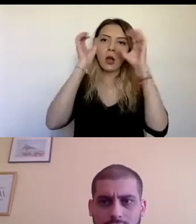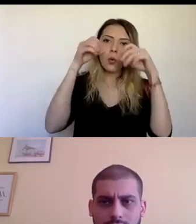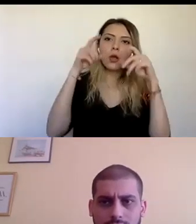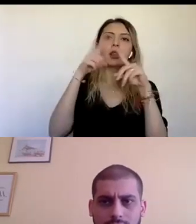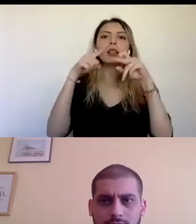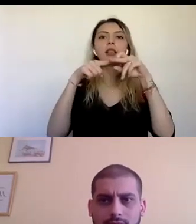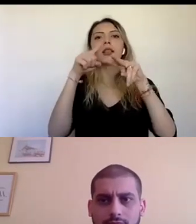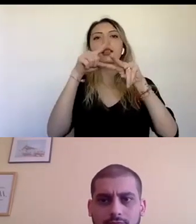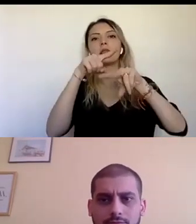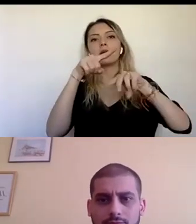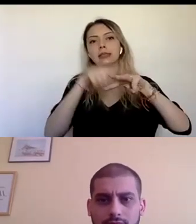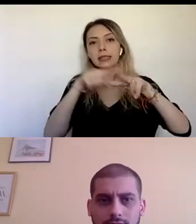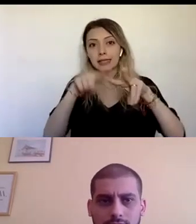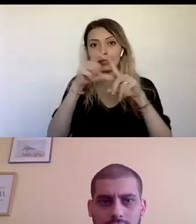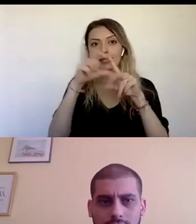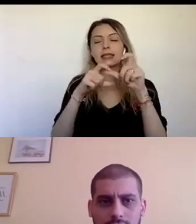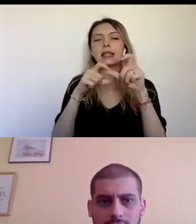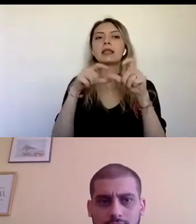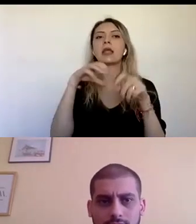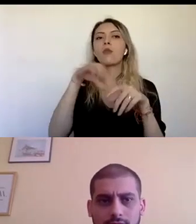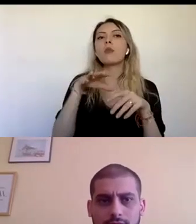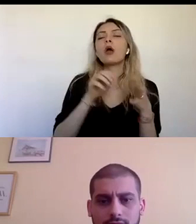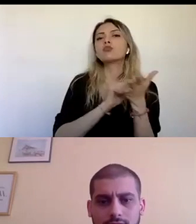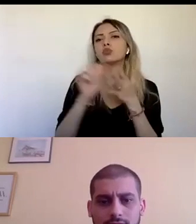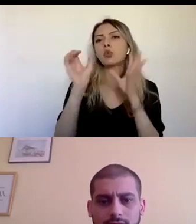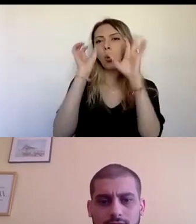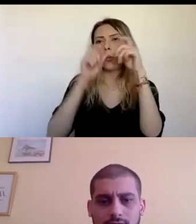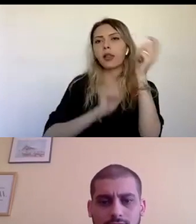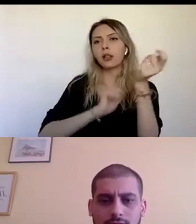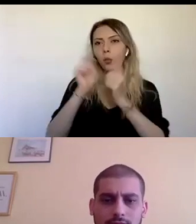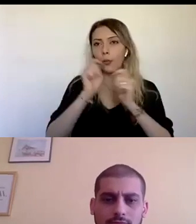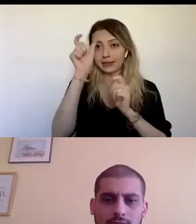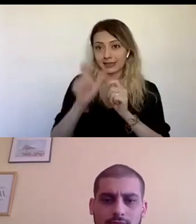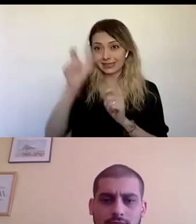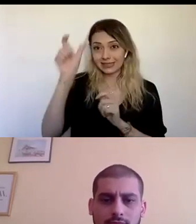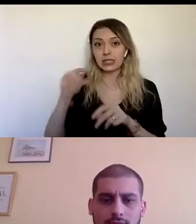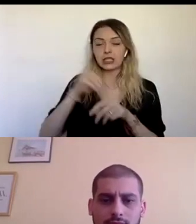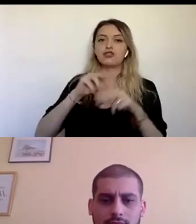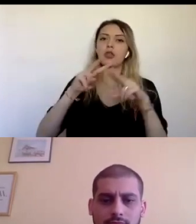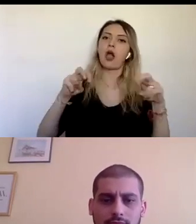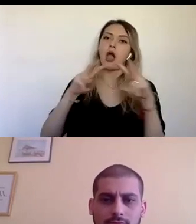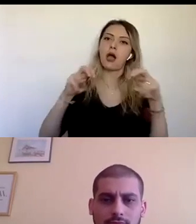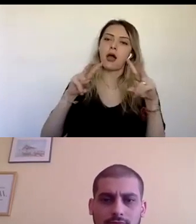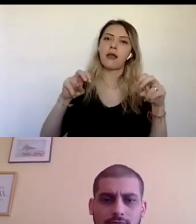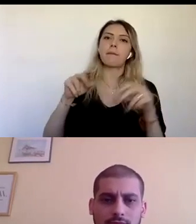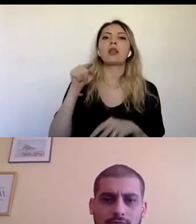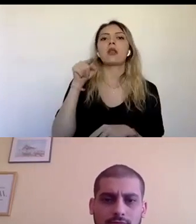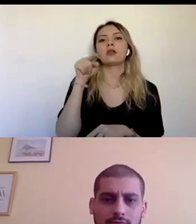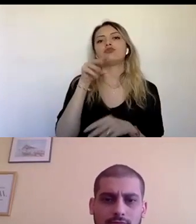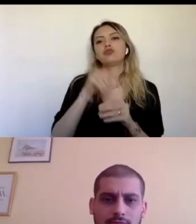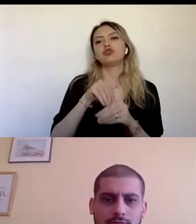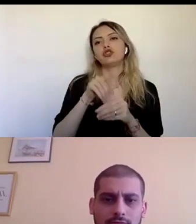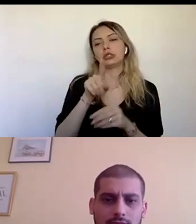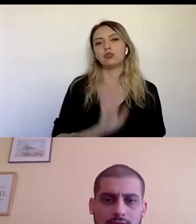Google'daki kullanıcıların aramalarına yönelik. Hatta bugün bir rapor açıklandı. Bu VR Social